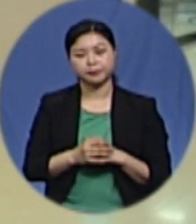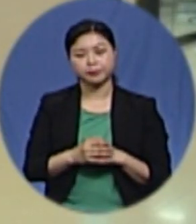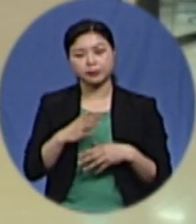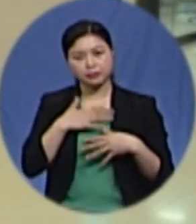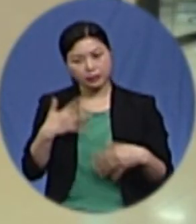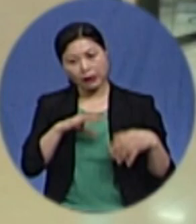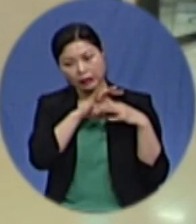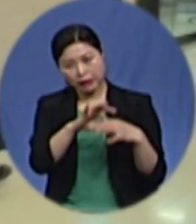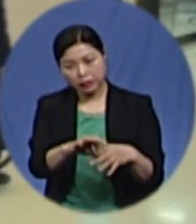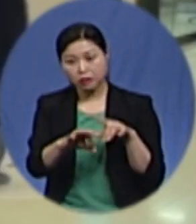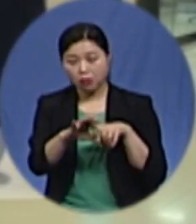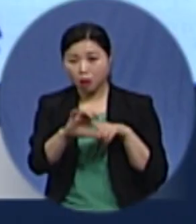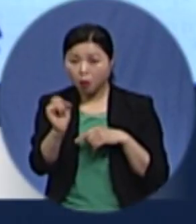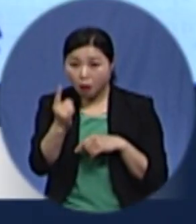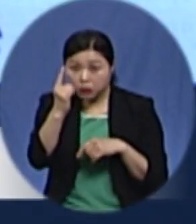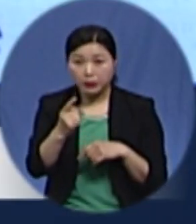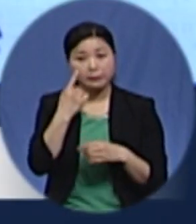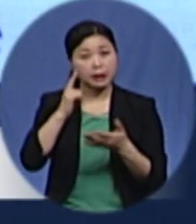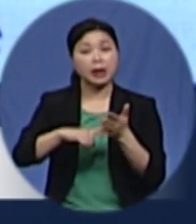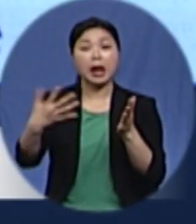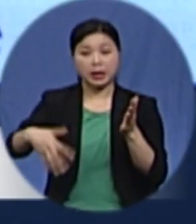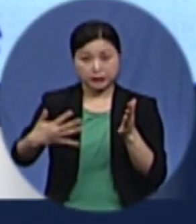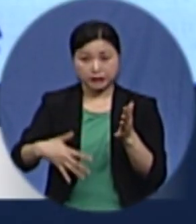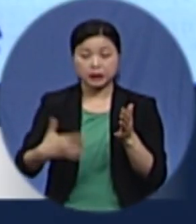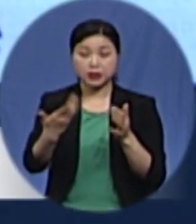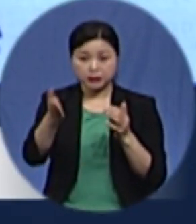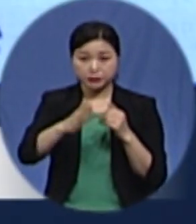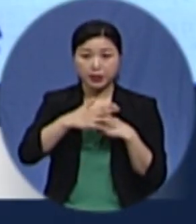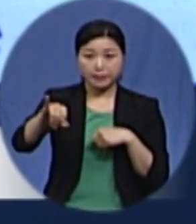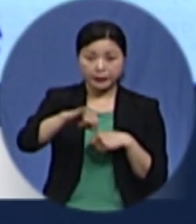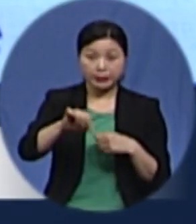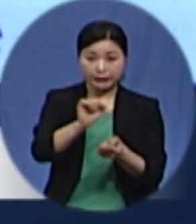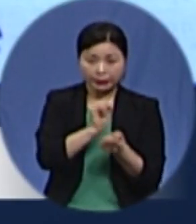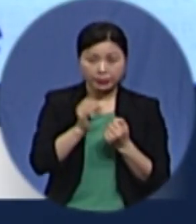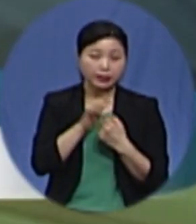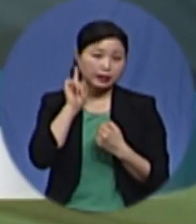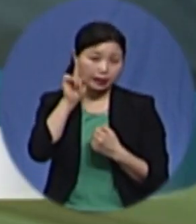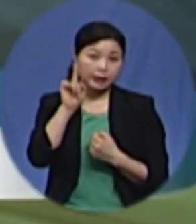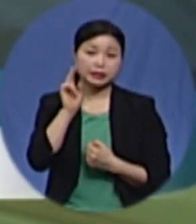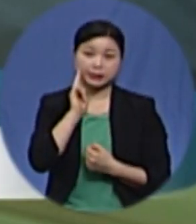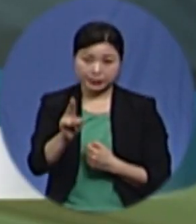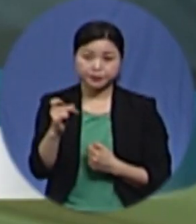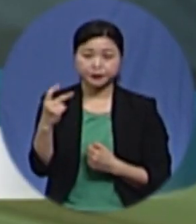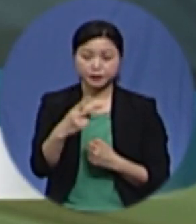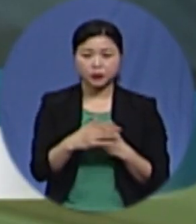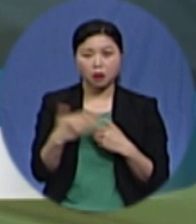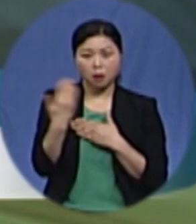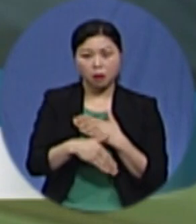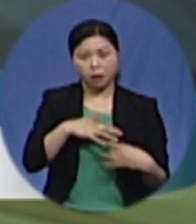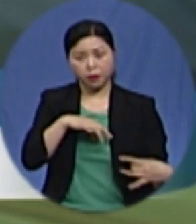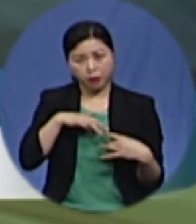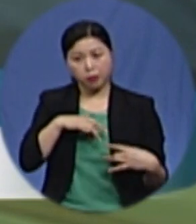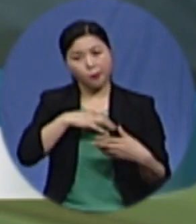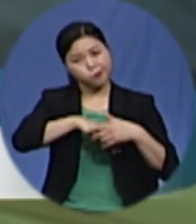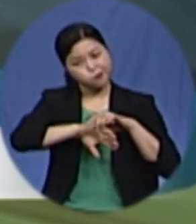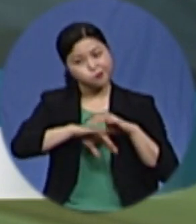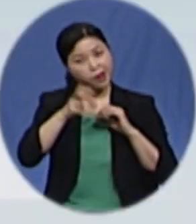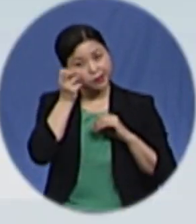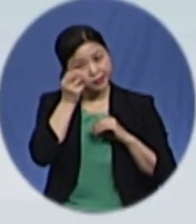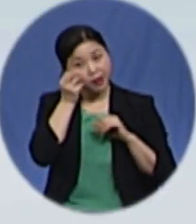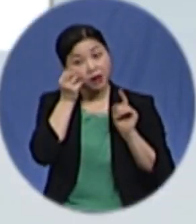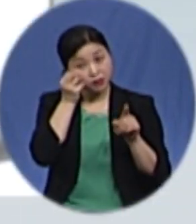만성피로증후군의 원인은 밝혀진 게 없지만 바이러스 감염, 극심한 스트레스, 중추신경계 이상 등이